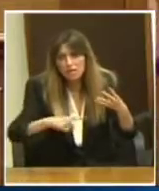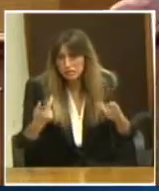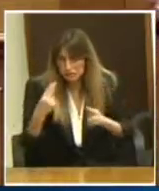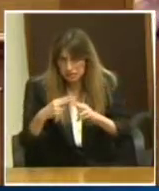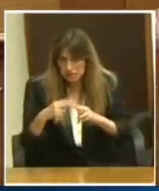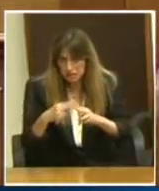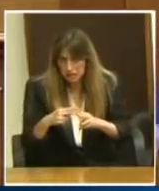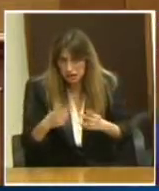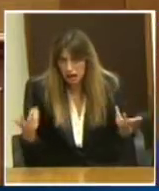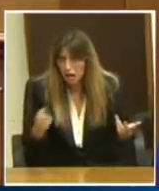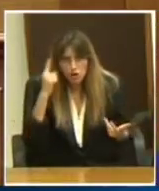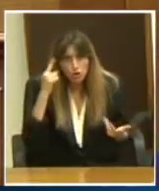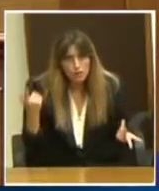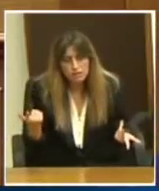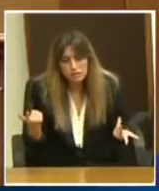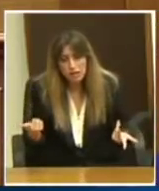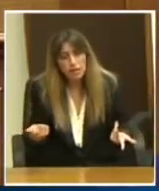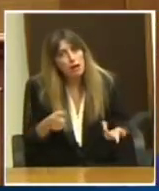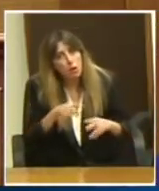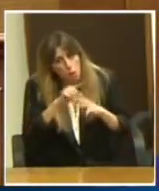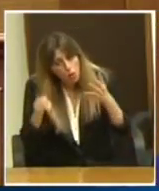Εσείς που για τόσα χρόνια